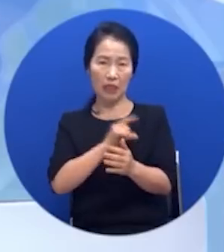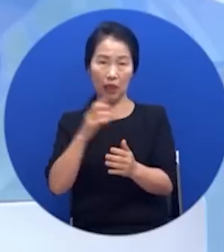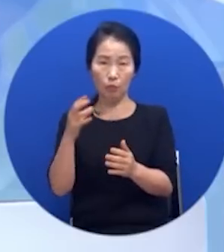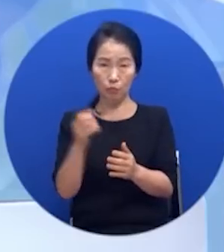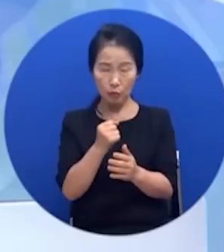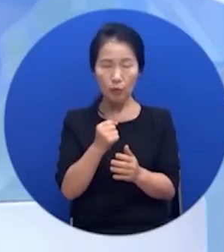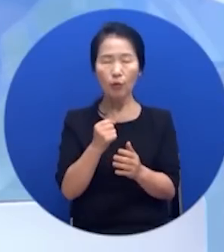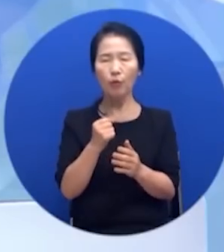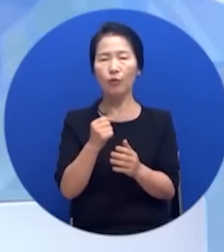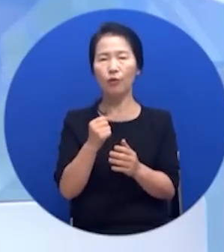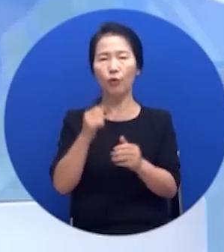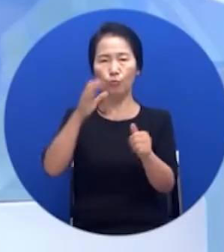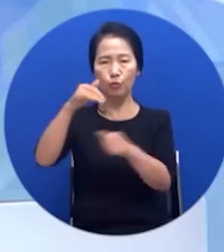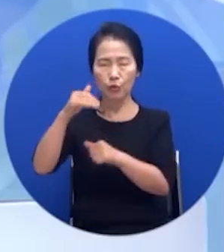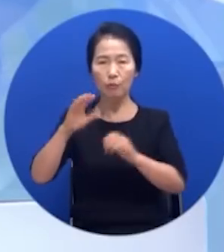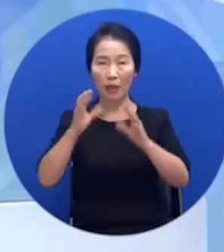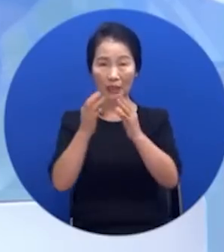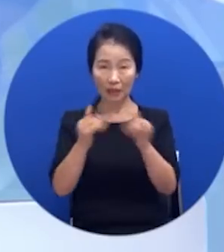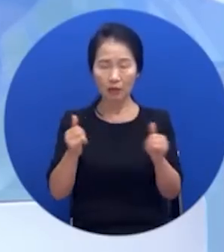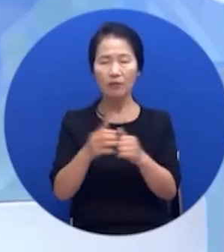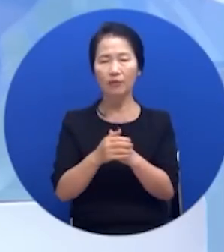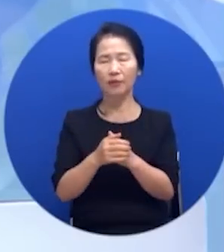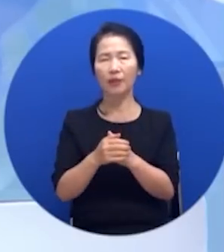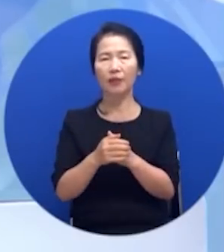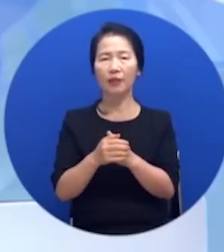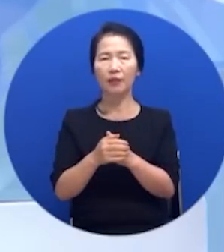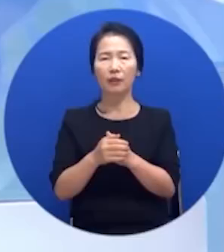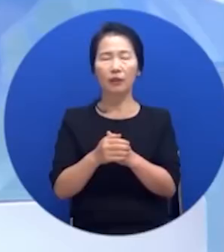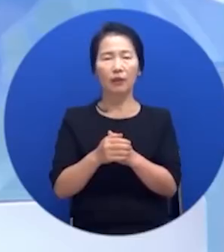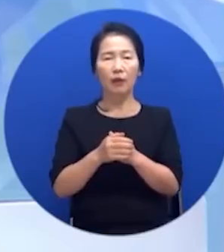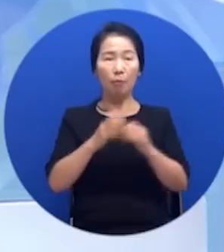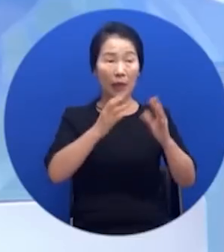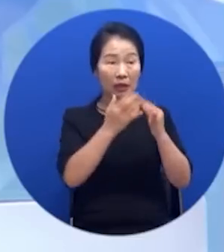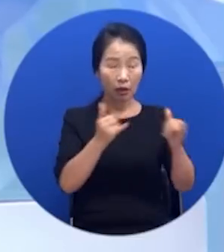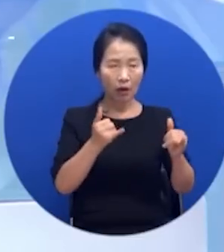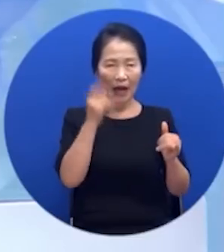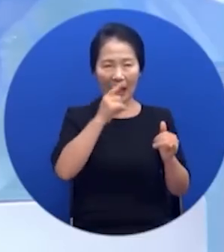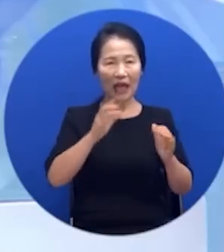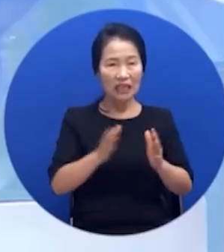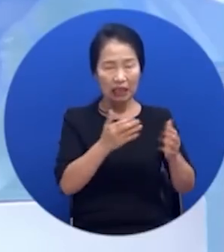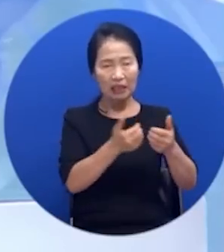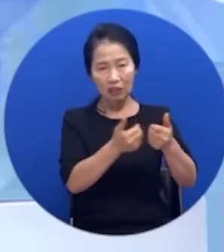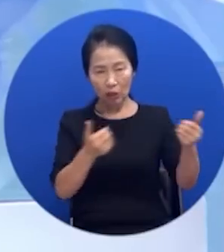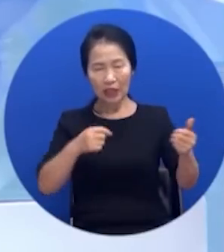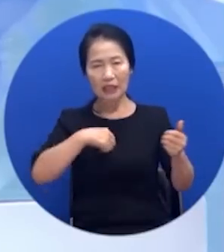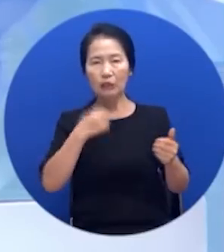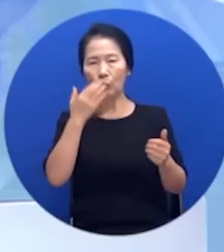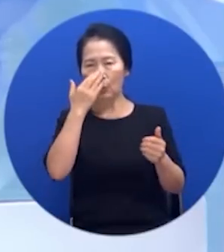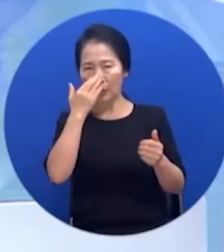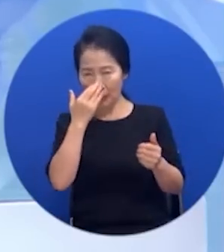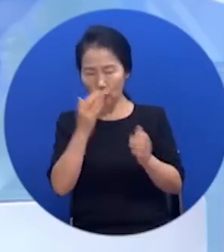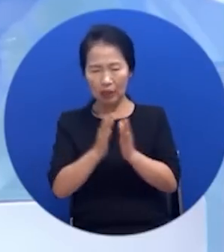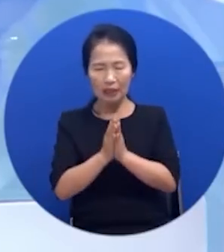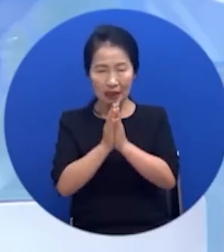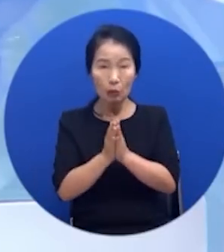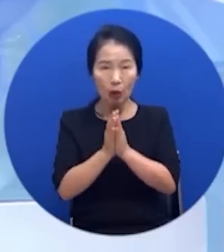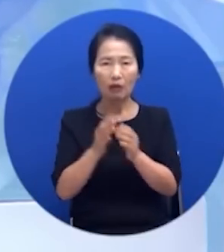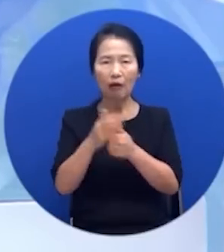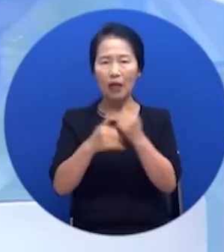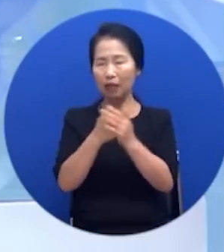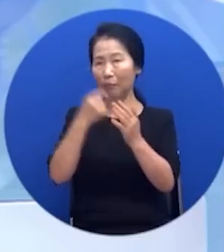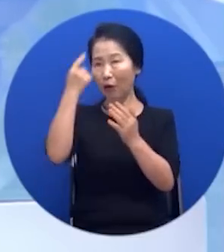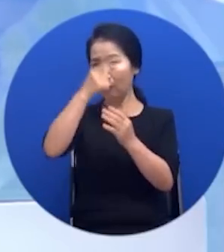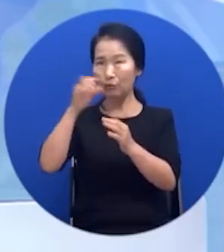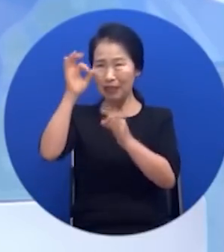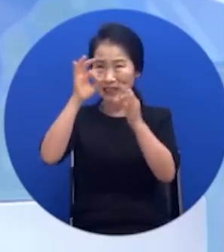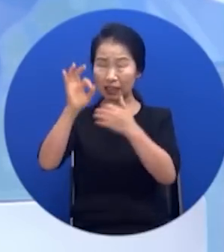백성이 그들의 악한 길에서 떠나 스스로 낮추고 기도하여 내 얼굴을 찾으면